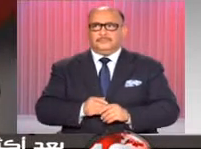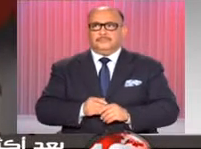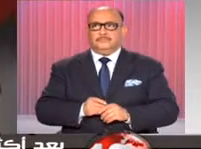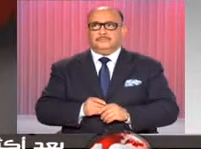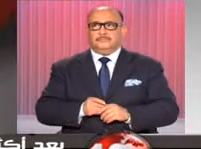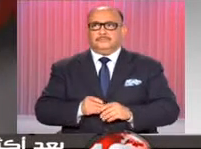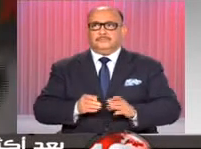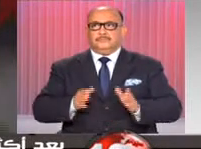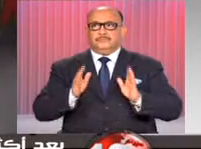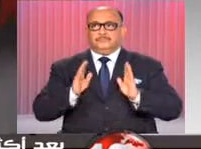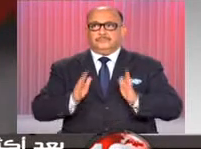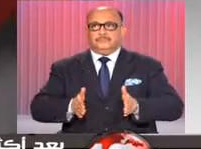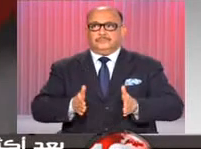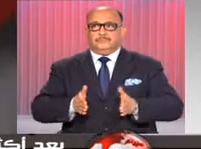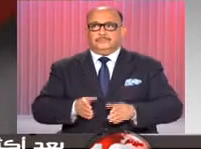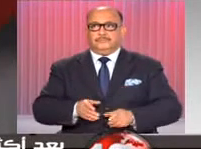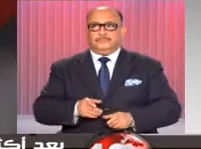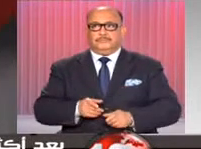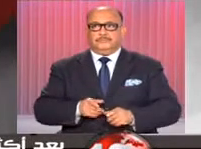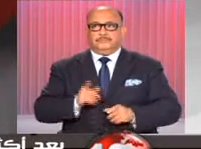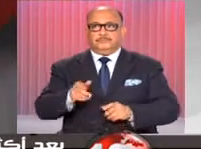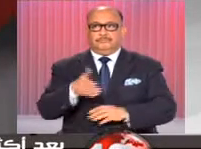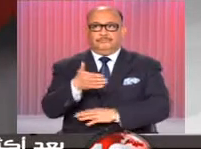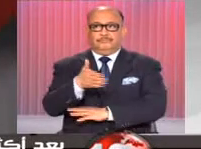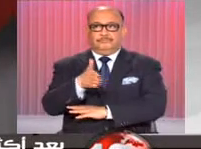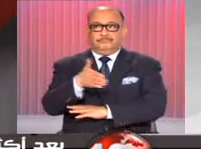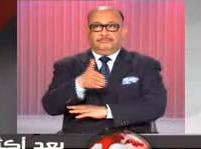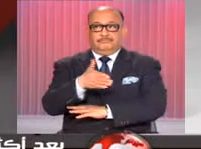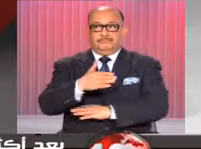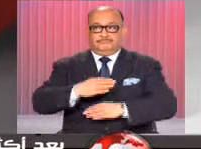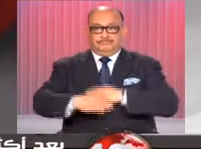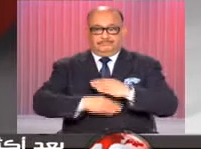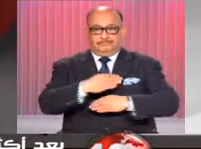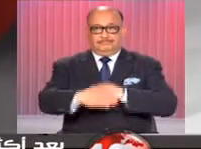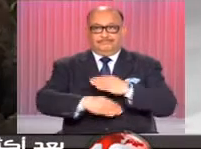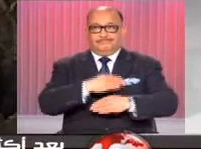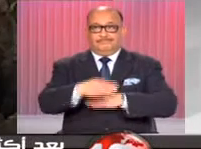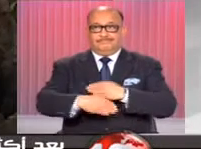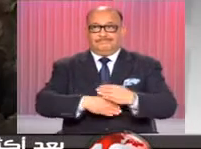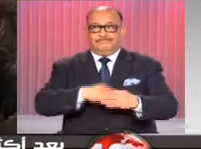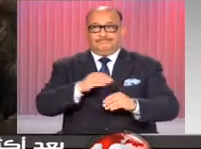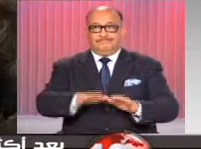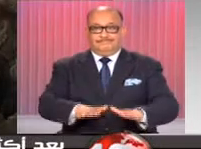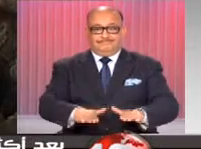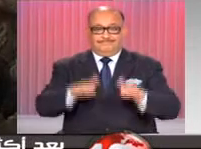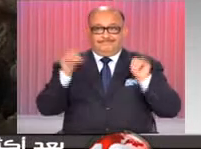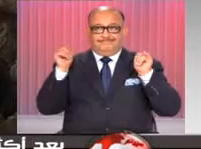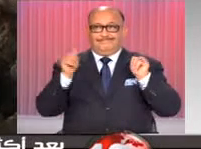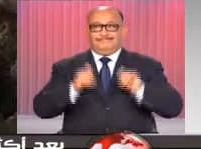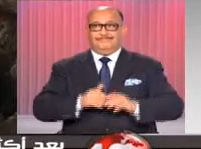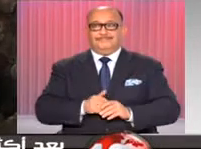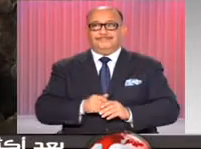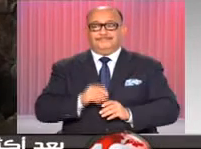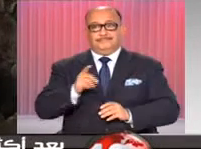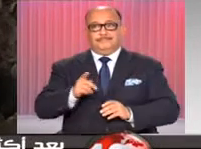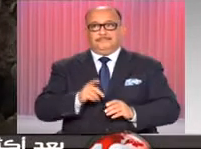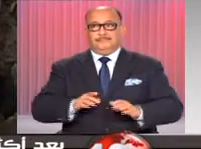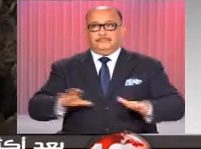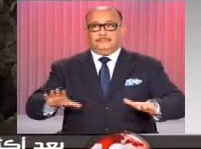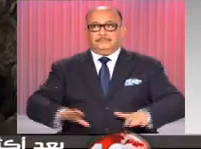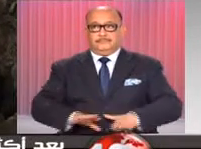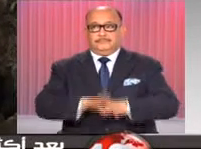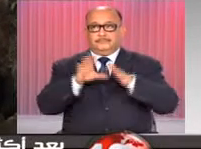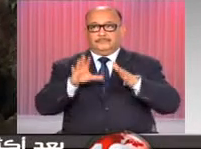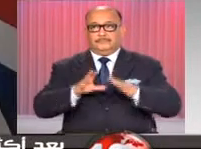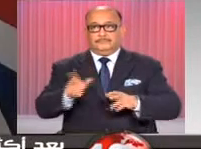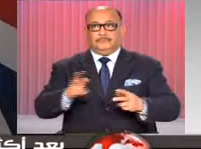إطاحة تحالف دولي بحكومة طالبان لإيوائها مدبري هجمات 11 من سبتمبر 2001 على مدن